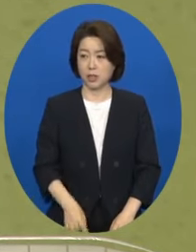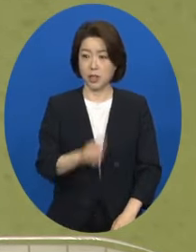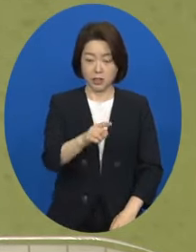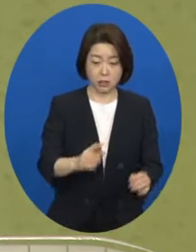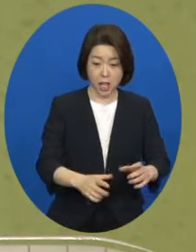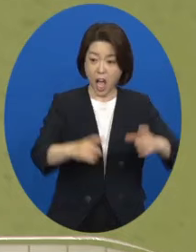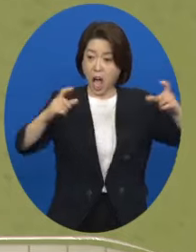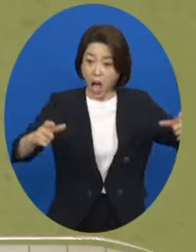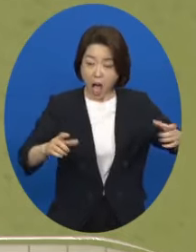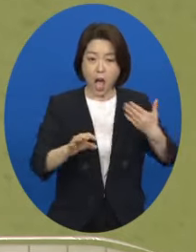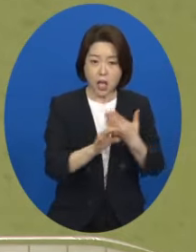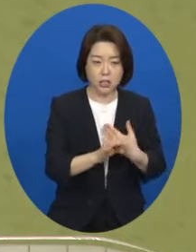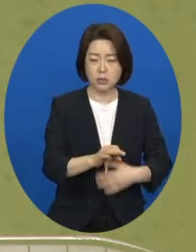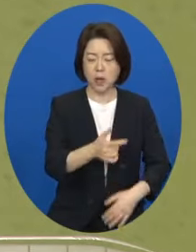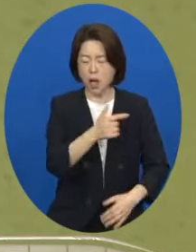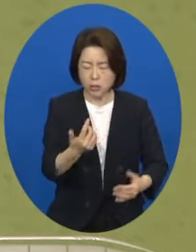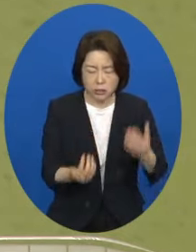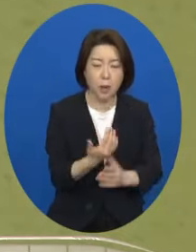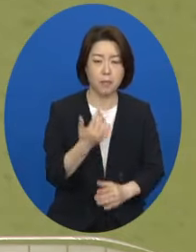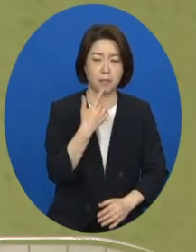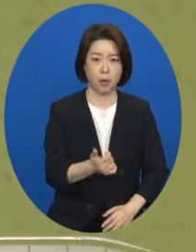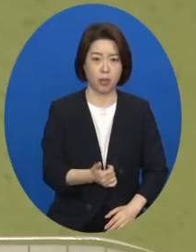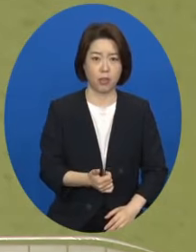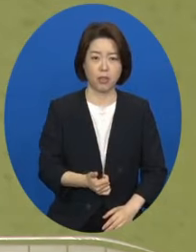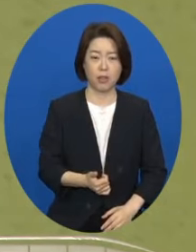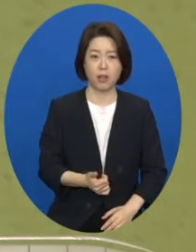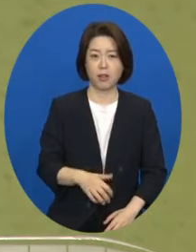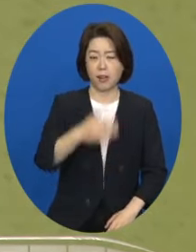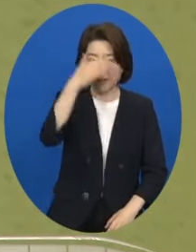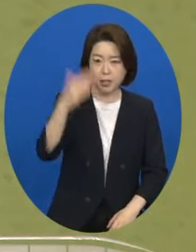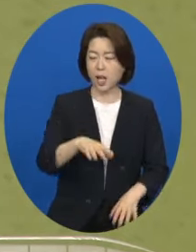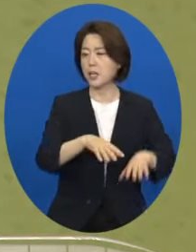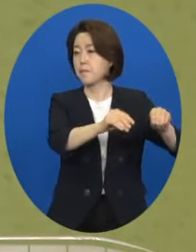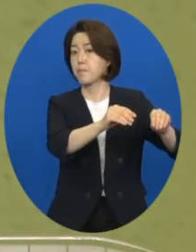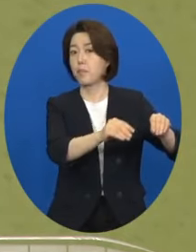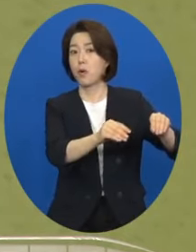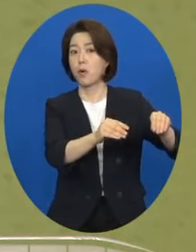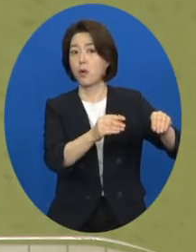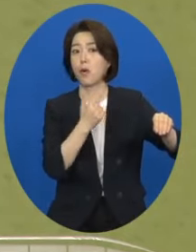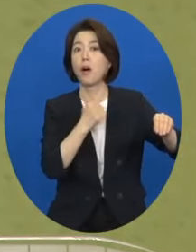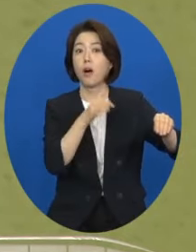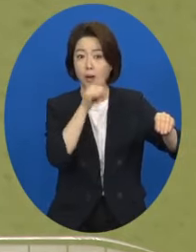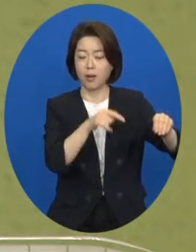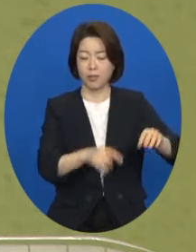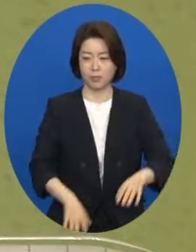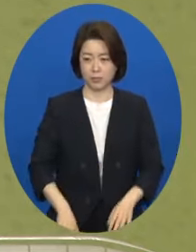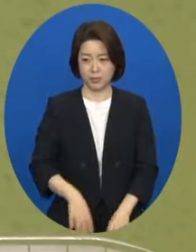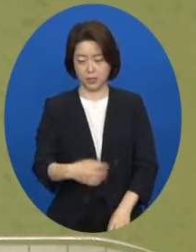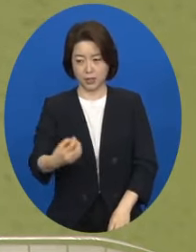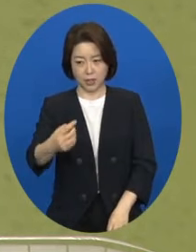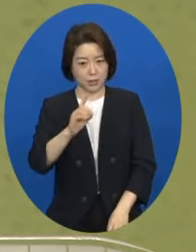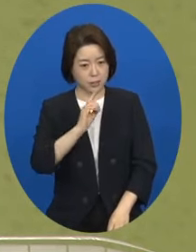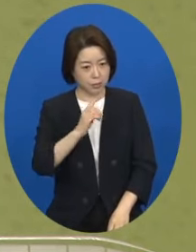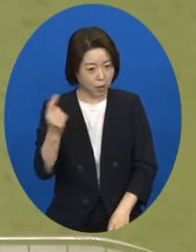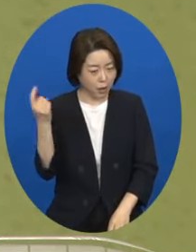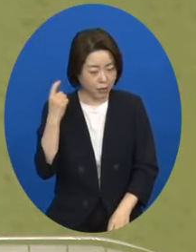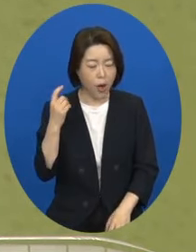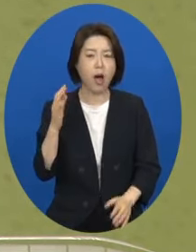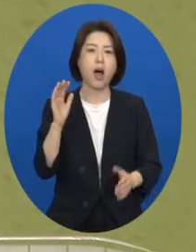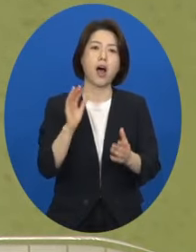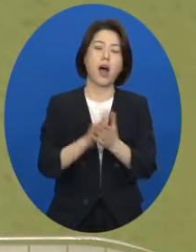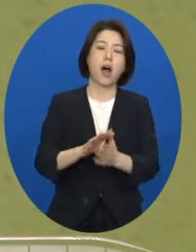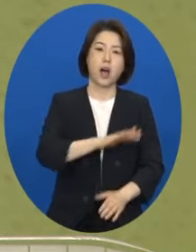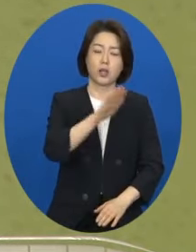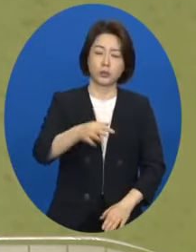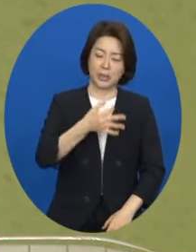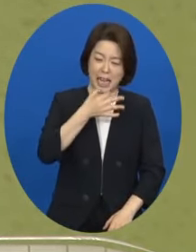했으면 큰일 날 뻔했습니다. 안 했대요. 다행히. 제가 그 얘기를 들으면서 정말 우리의 어떤 그